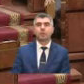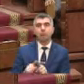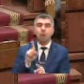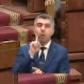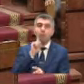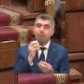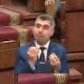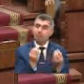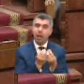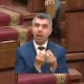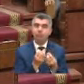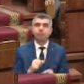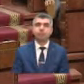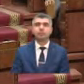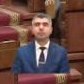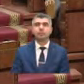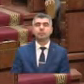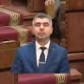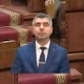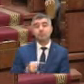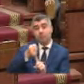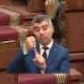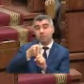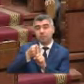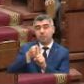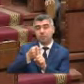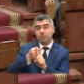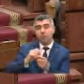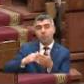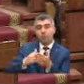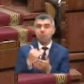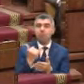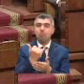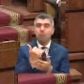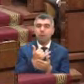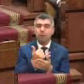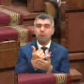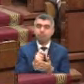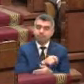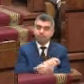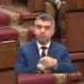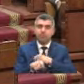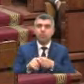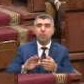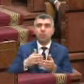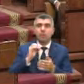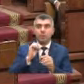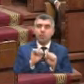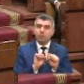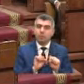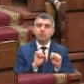والعرفات، على المجهودات والتضحيات الكبيرة التي بذلوها من أجل